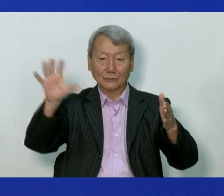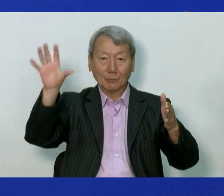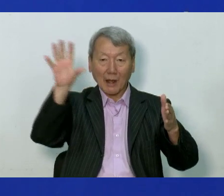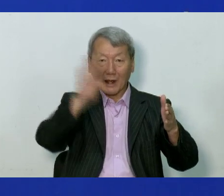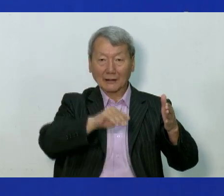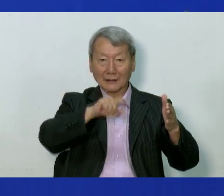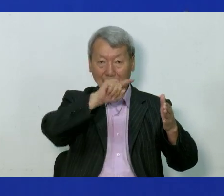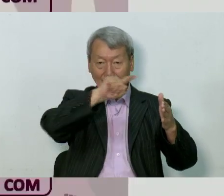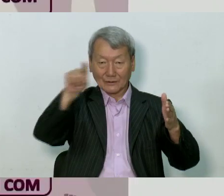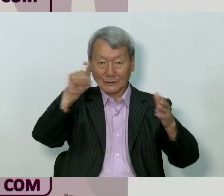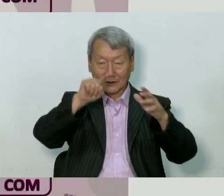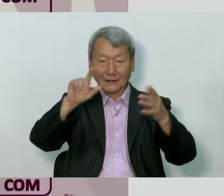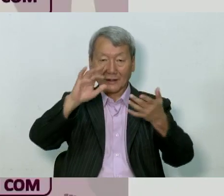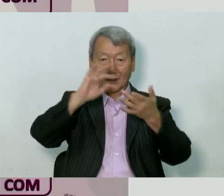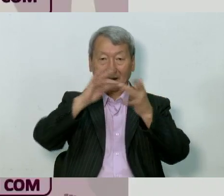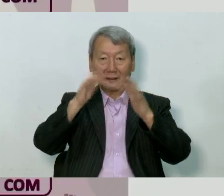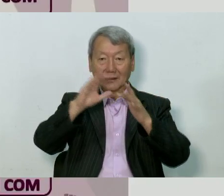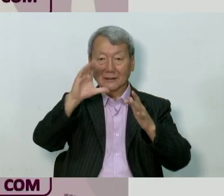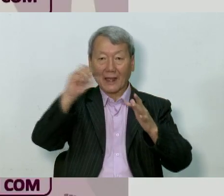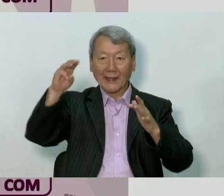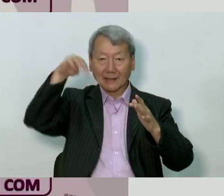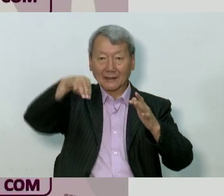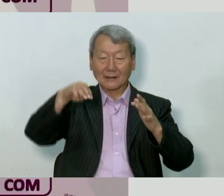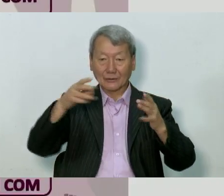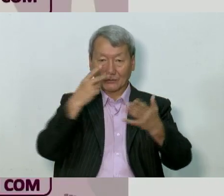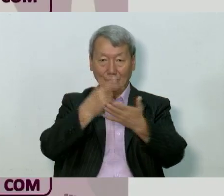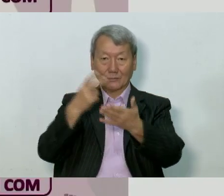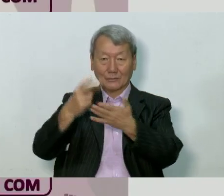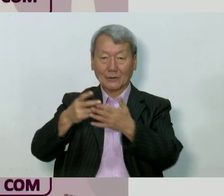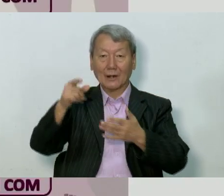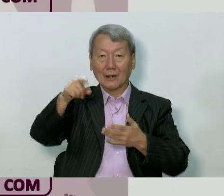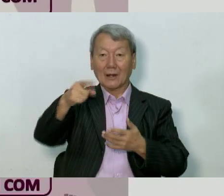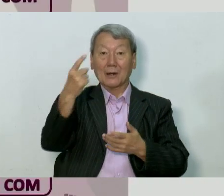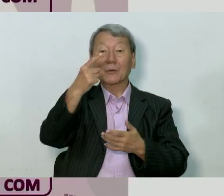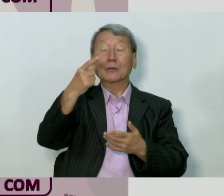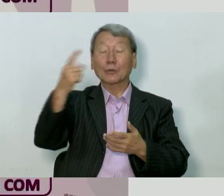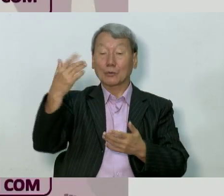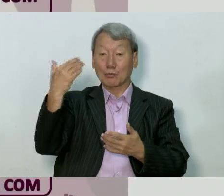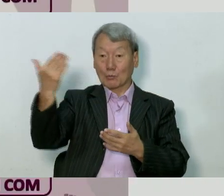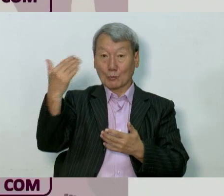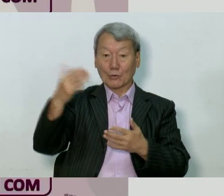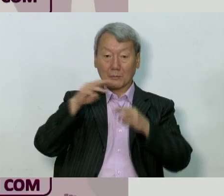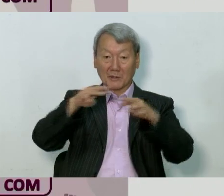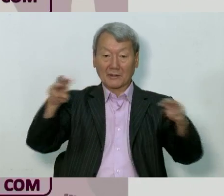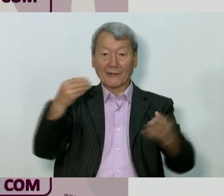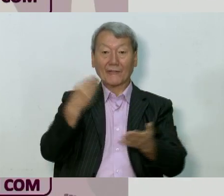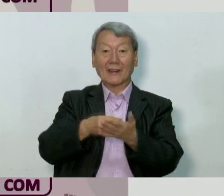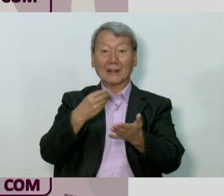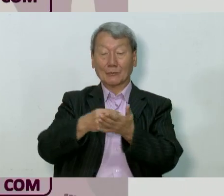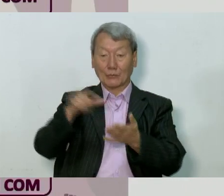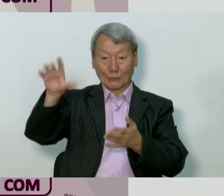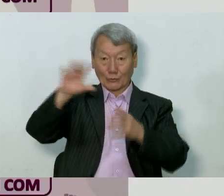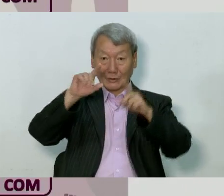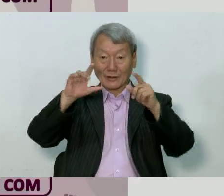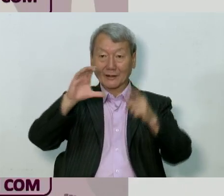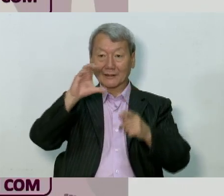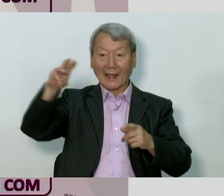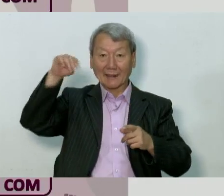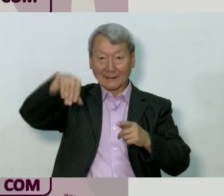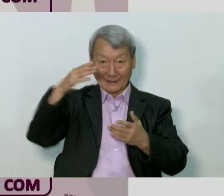баардык сайттарда көрсөтүп атабыз. Биринчиден мына Минфиндин сайтында бүт